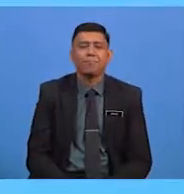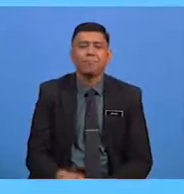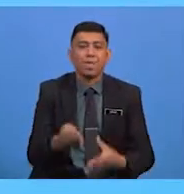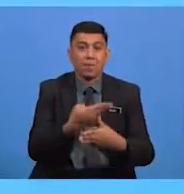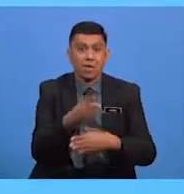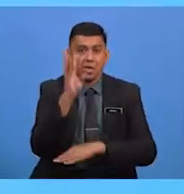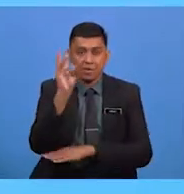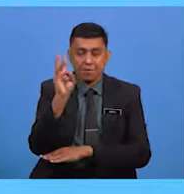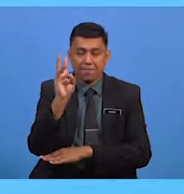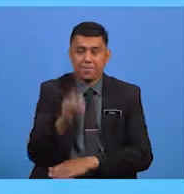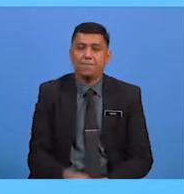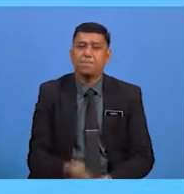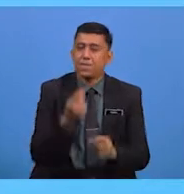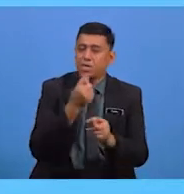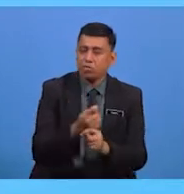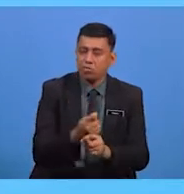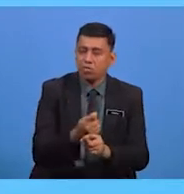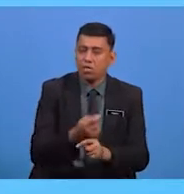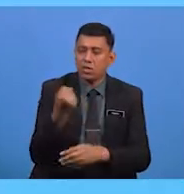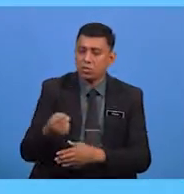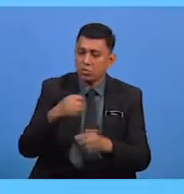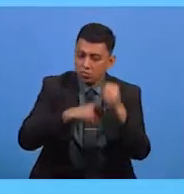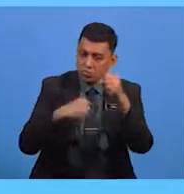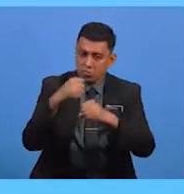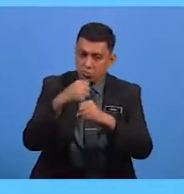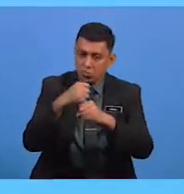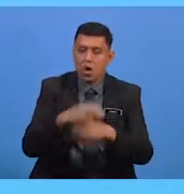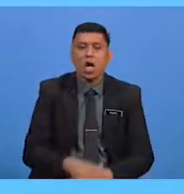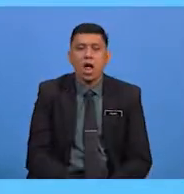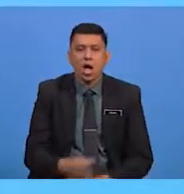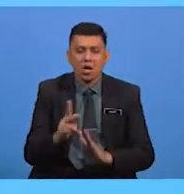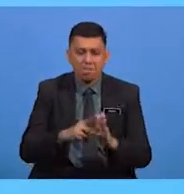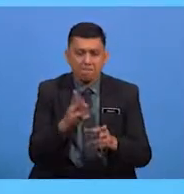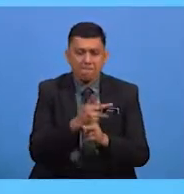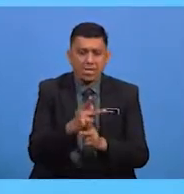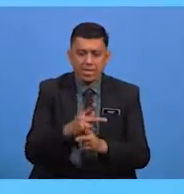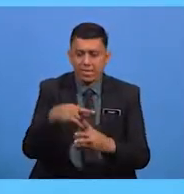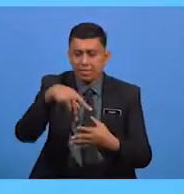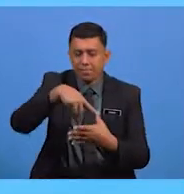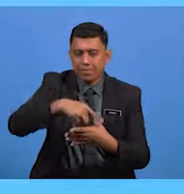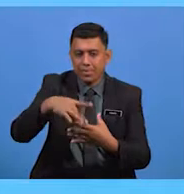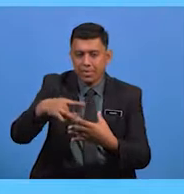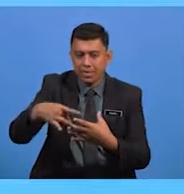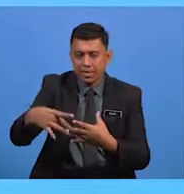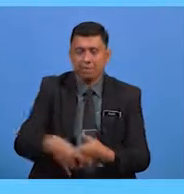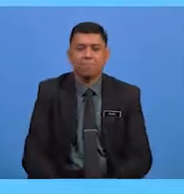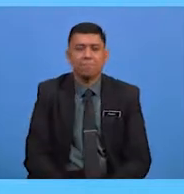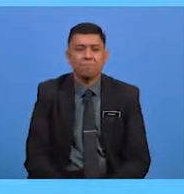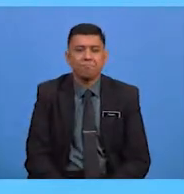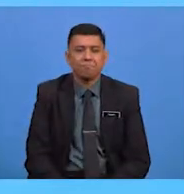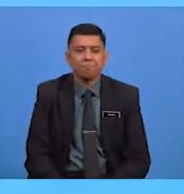Bahagian keenam, menetapkan struktur kawalan pilihan dui pilihan untuk membandingkan dua